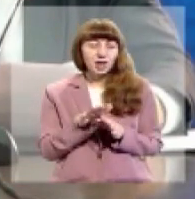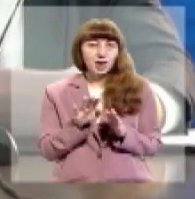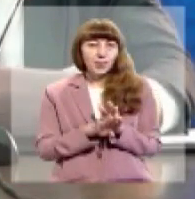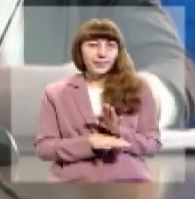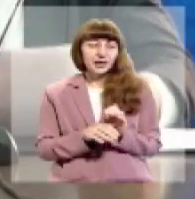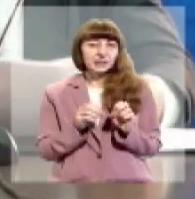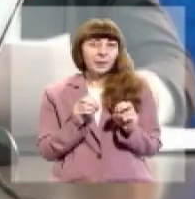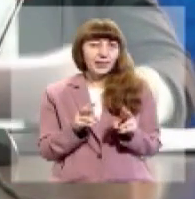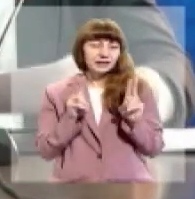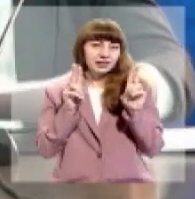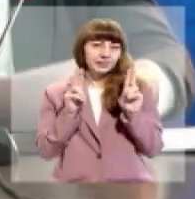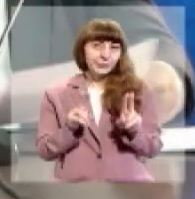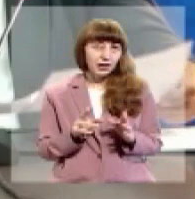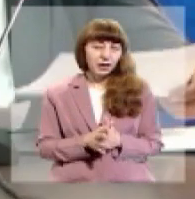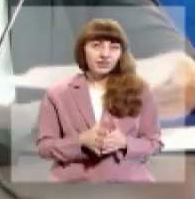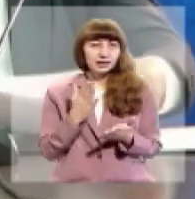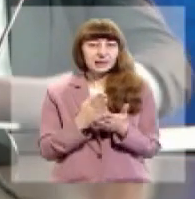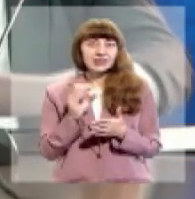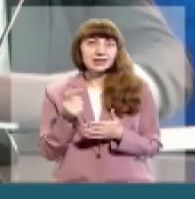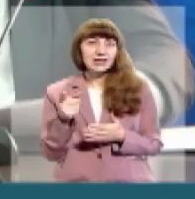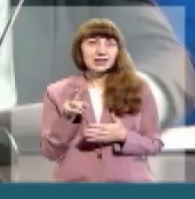түрлі шаралар қабылдайды.